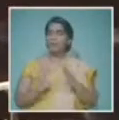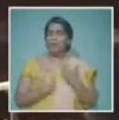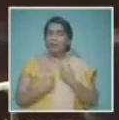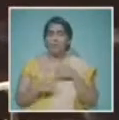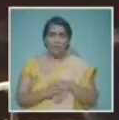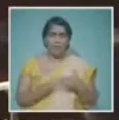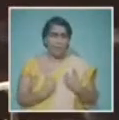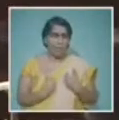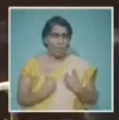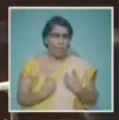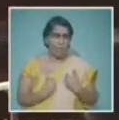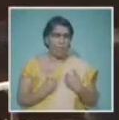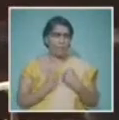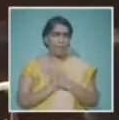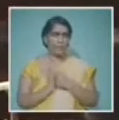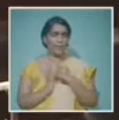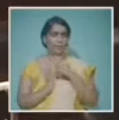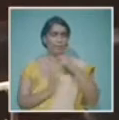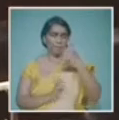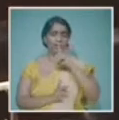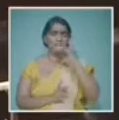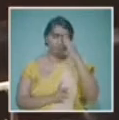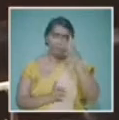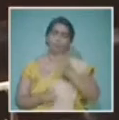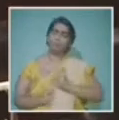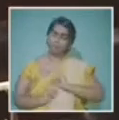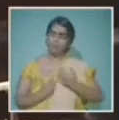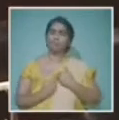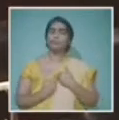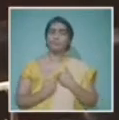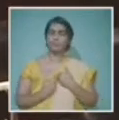කොතනද ගරු නියෝජ්‍ය කතානායකතුමනි? අපි ස්ථිර වශයෙන් ඉන්නේ